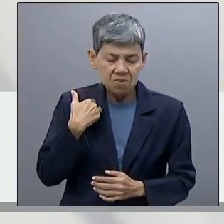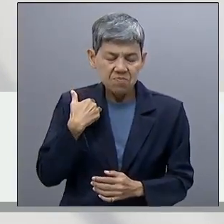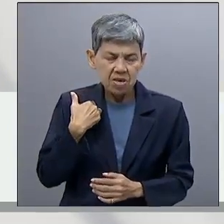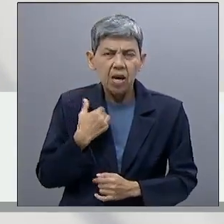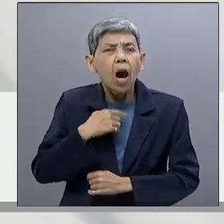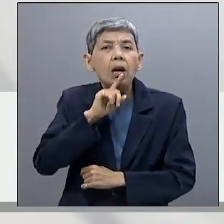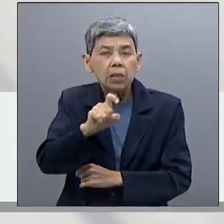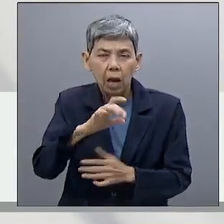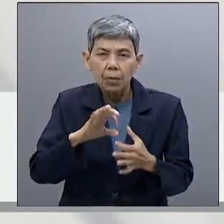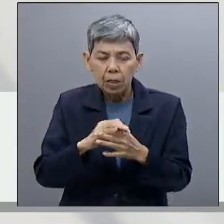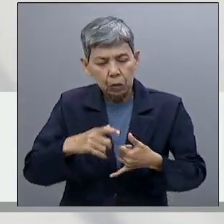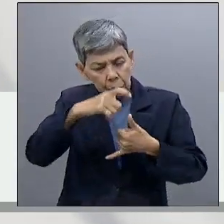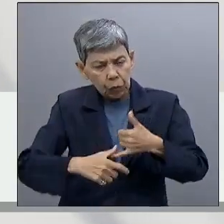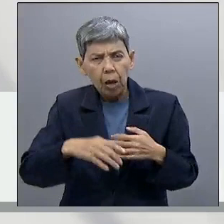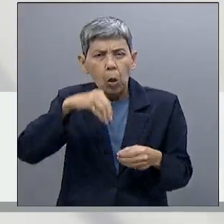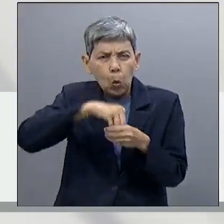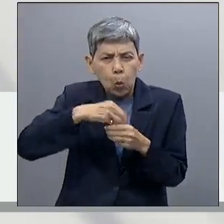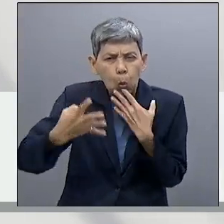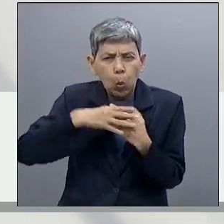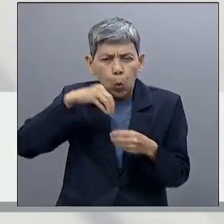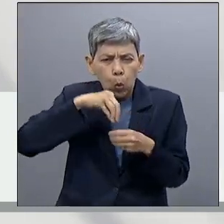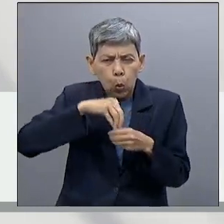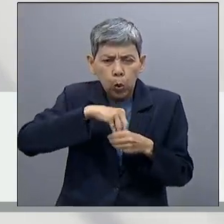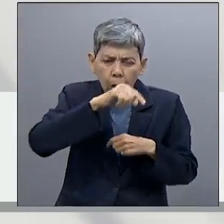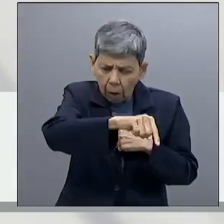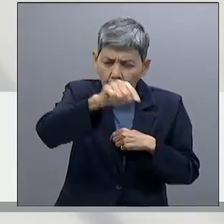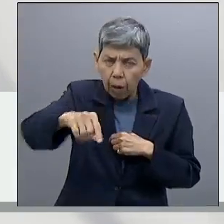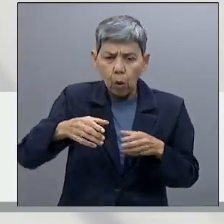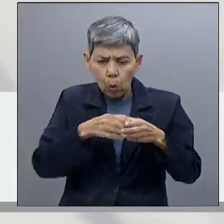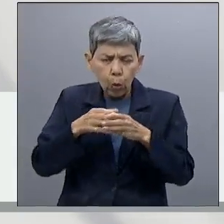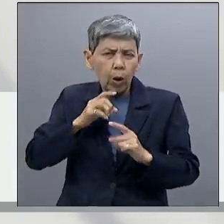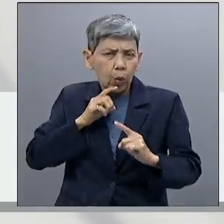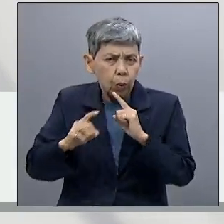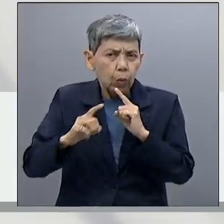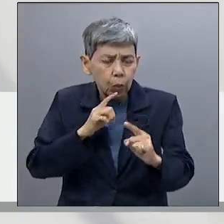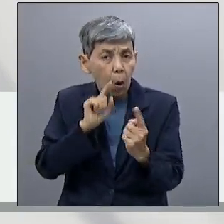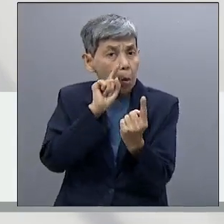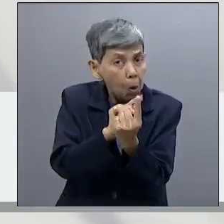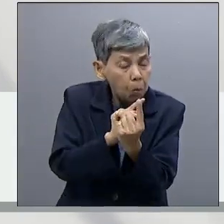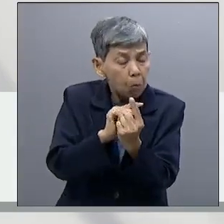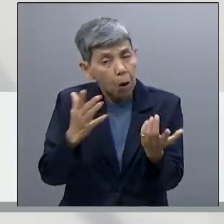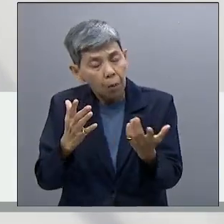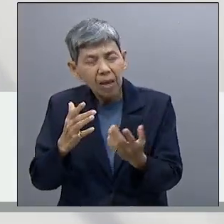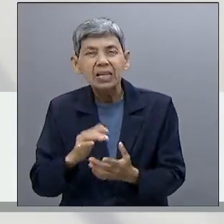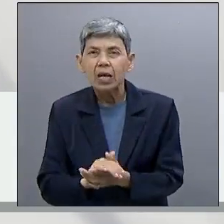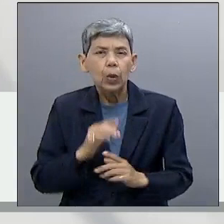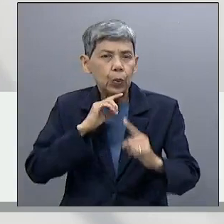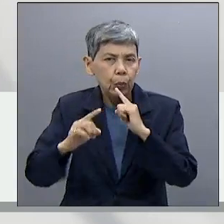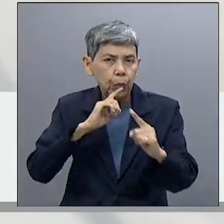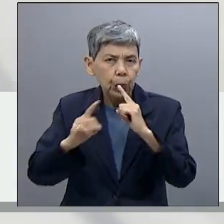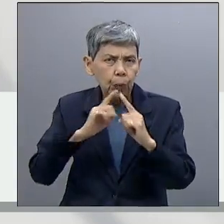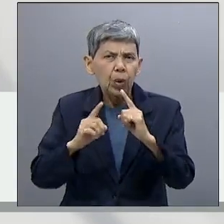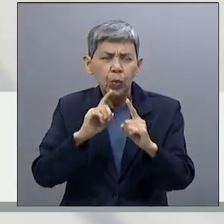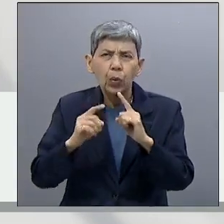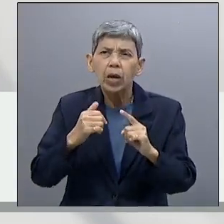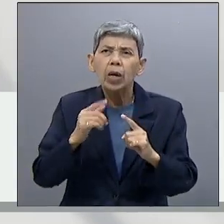ามเรื่องของสวัสดิภาพตัวประกันกันค่อนข้างมากว ่ าเอ๊ะคณะเจรจาเนี่ยได้เจอหรือไม่ได้เจอก็เชื่อได้ว่าเวลาพูดคุยมันก็คือเป็นบร